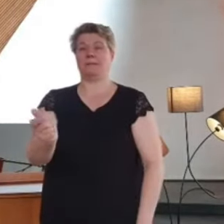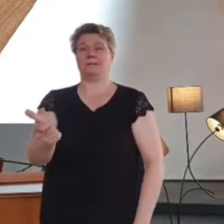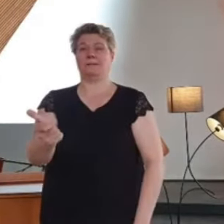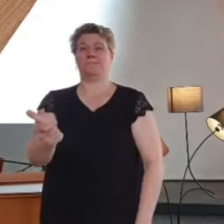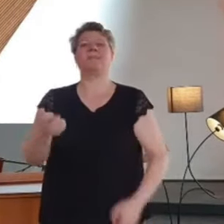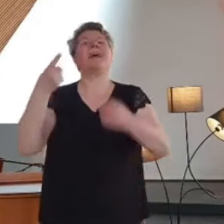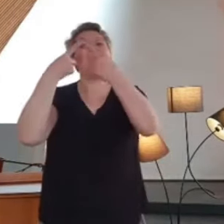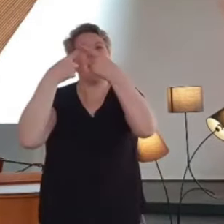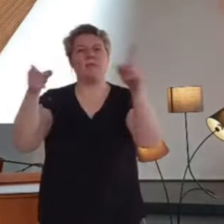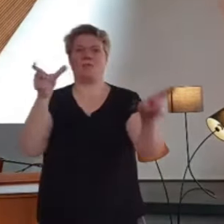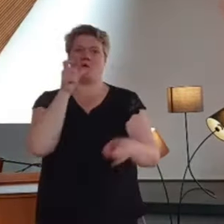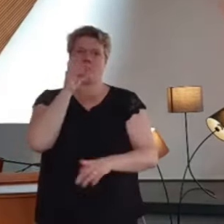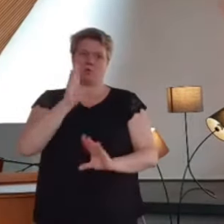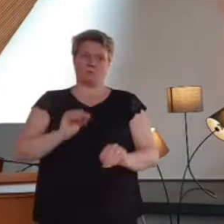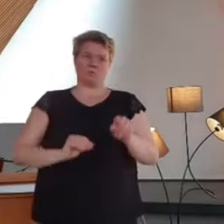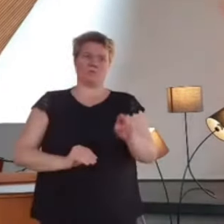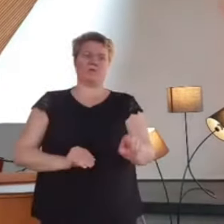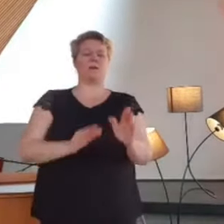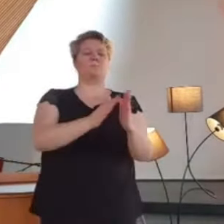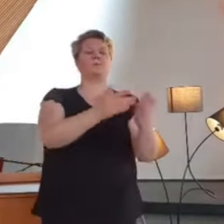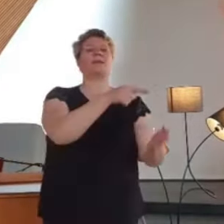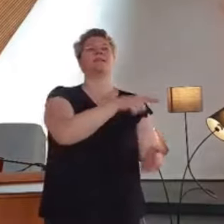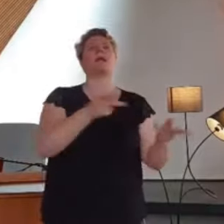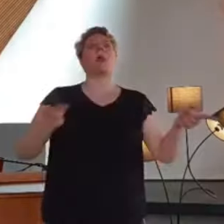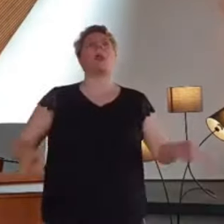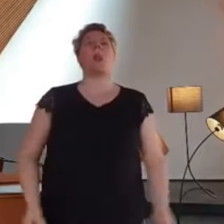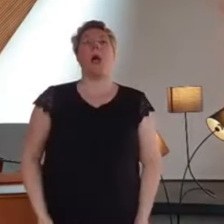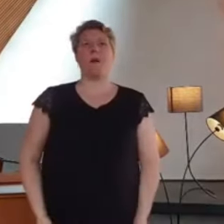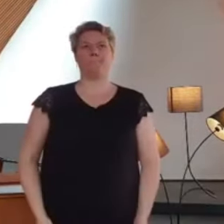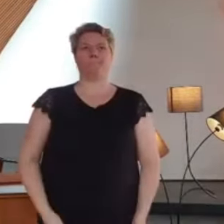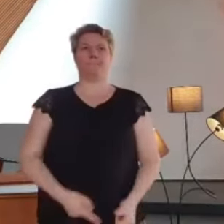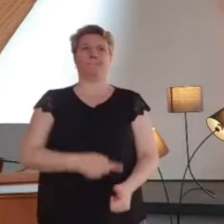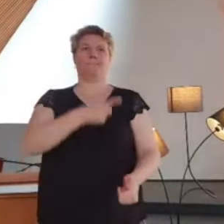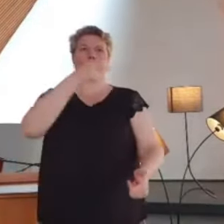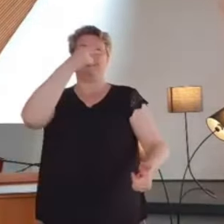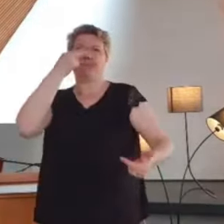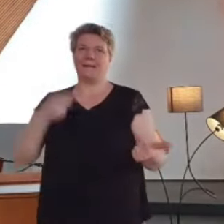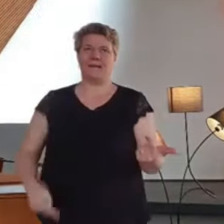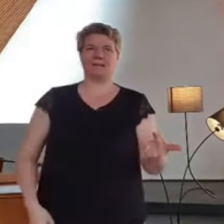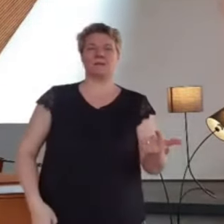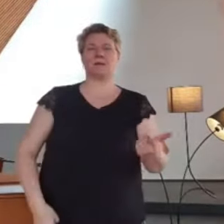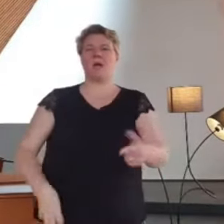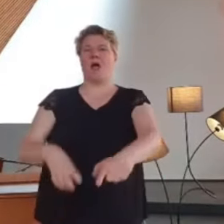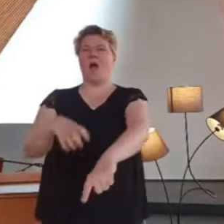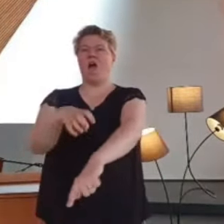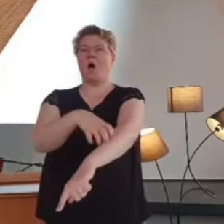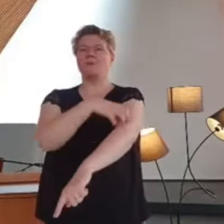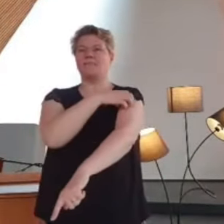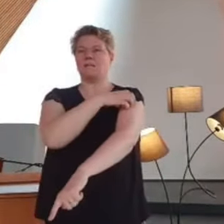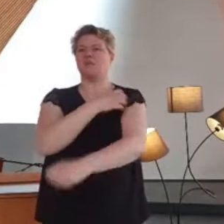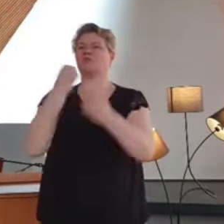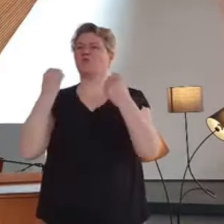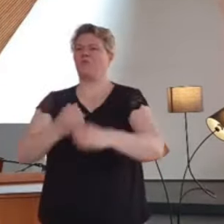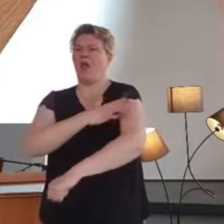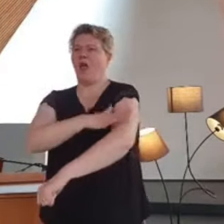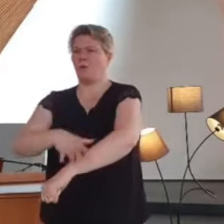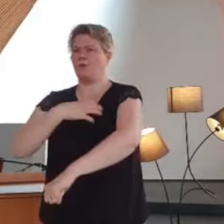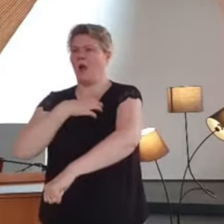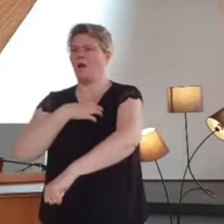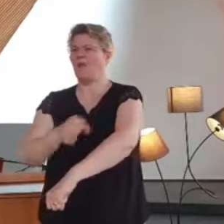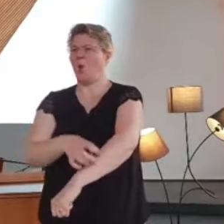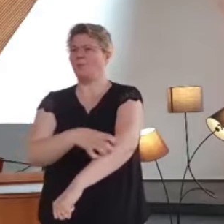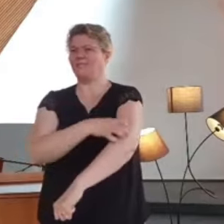Worte zum Beispiel wie Lahme, Blinde, Aussätzige, das waren Menschen mit schweren